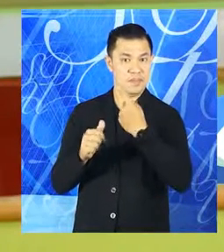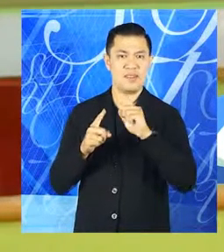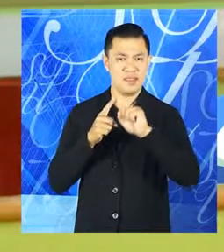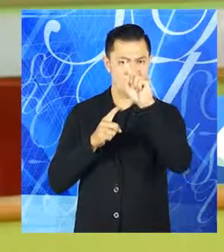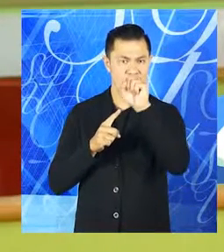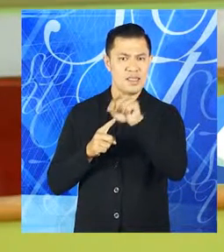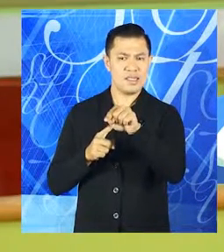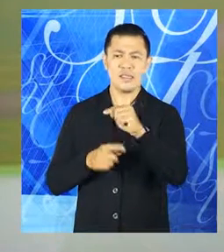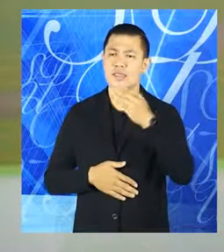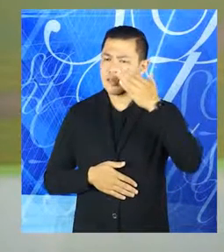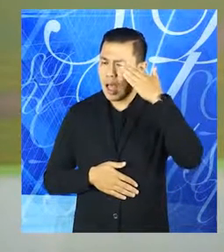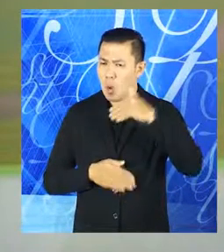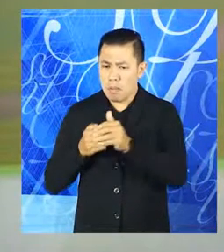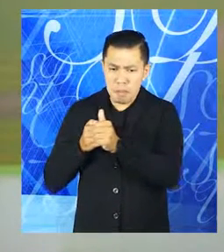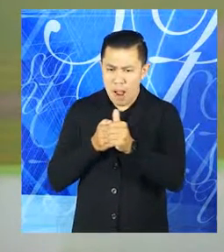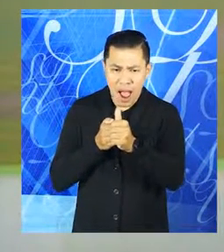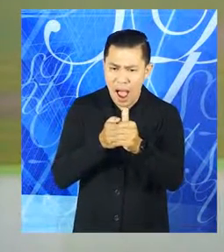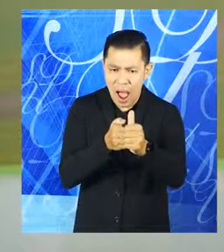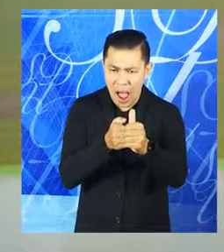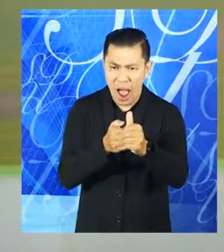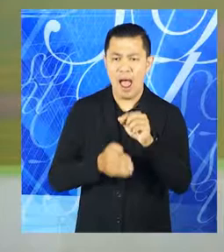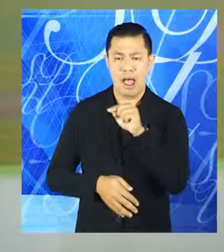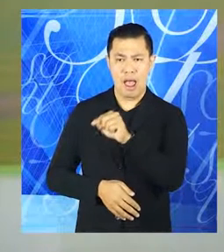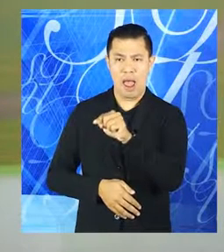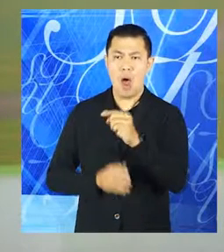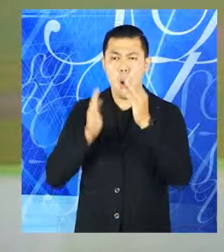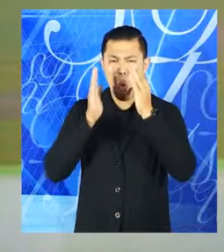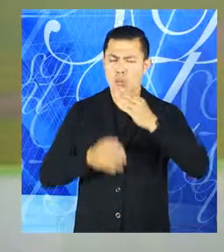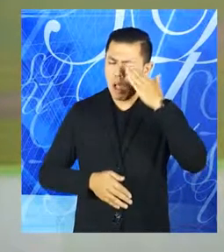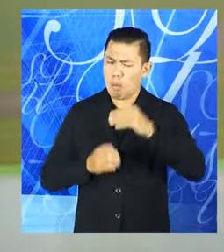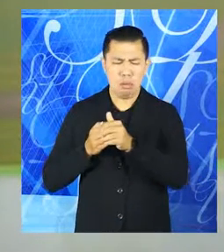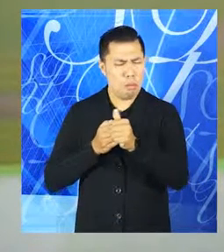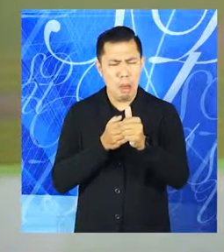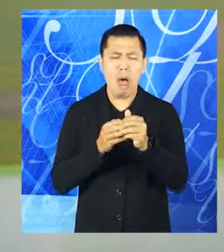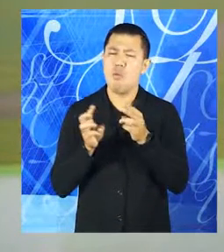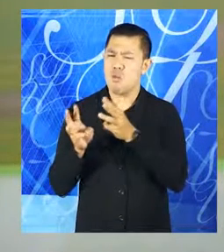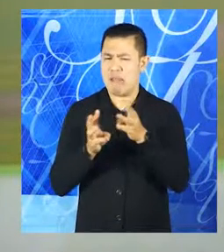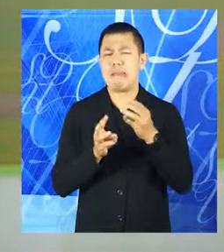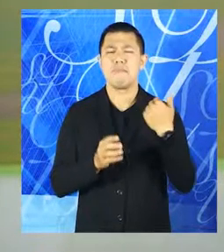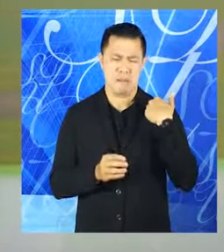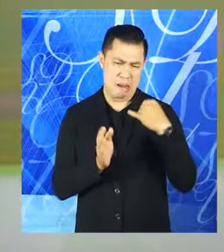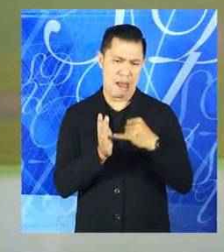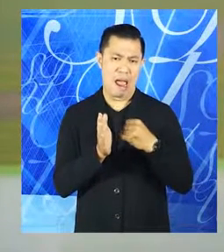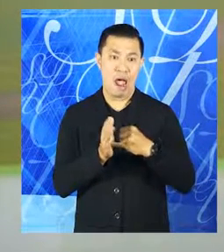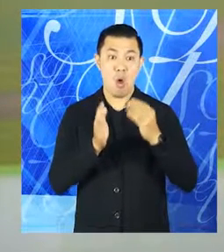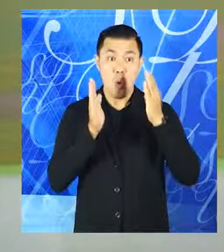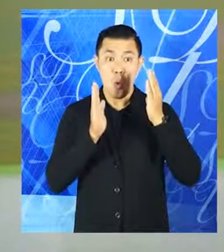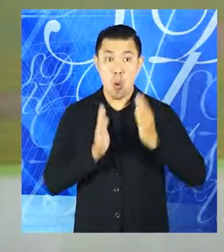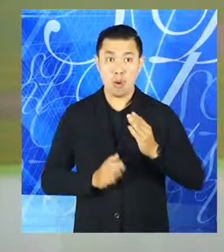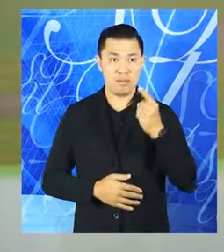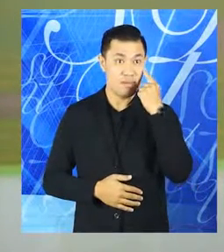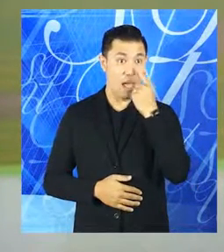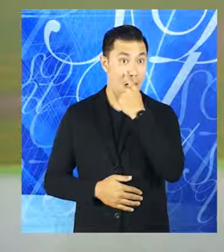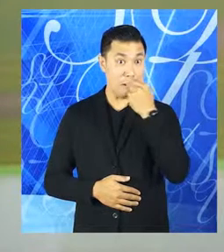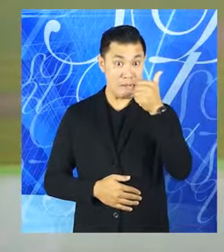างกับคนตาบอดการนำทางของคนตาบอดนั้นง่ายมากโดยผู้นำทางจะเป็นคนยืน